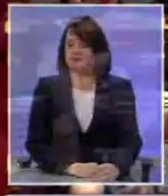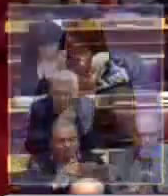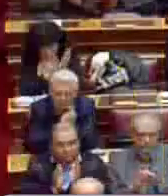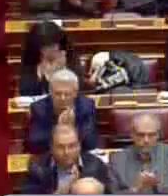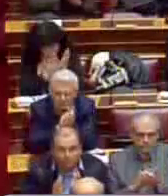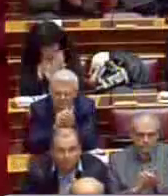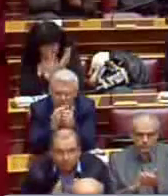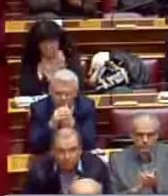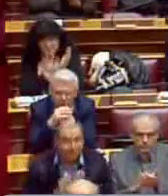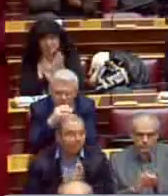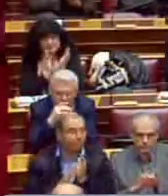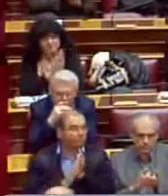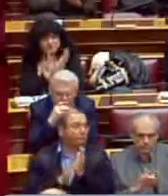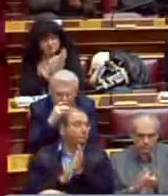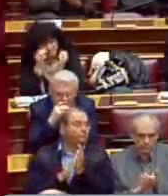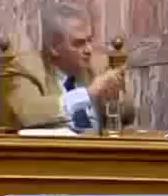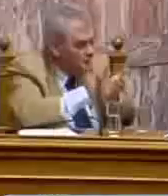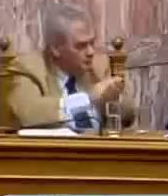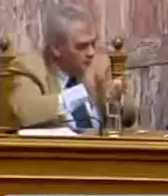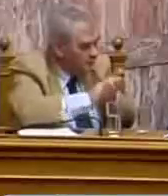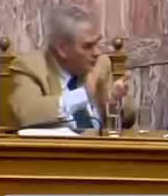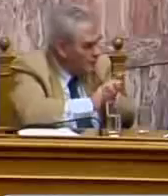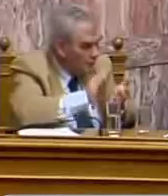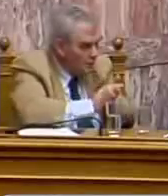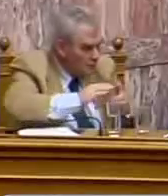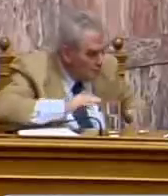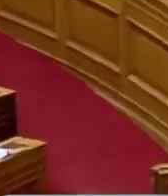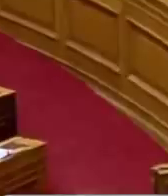Ευχαριστούμε.